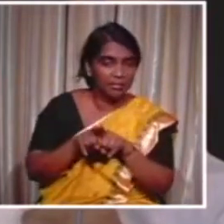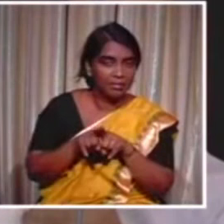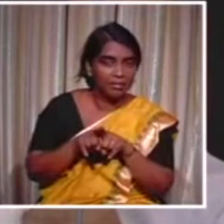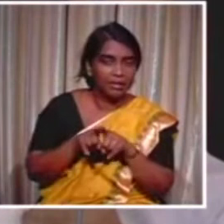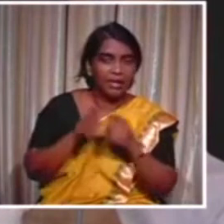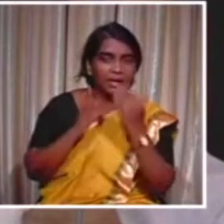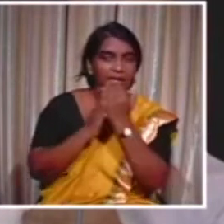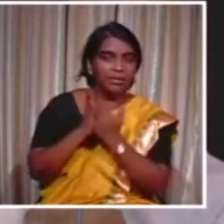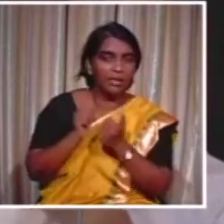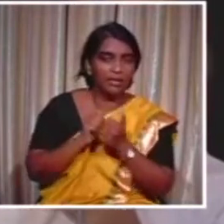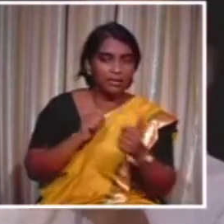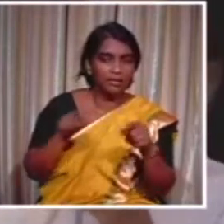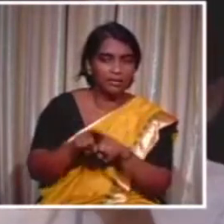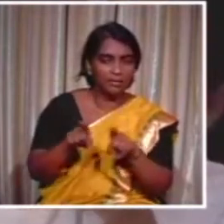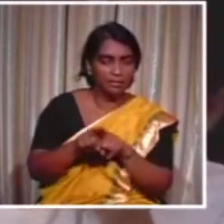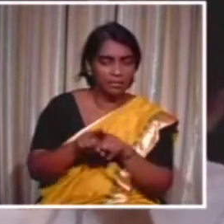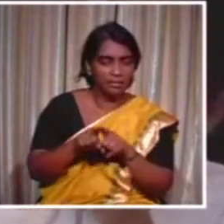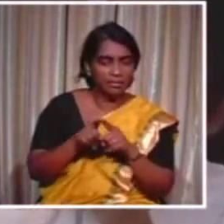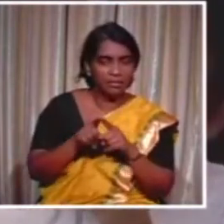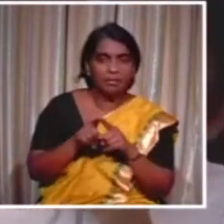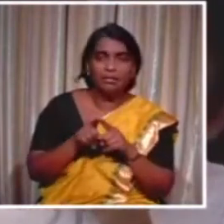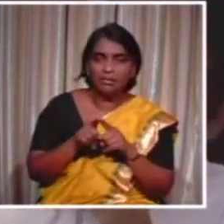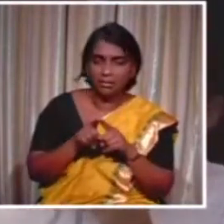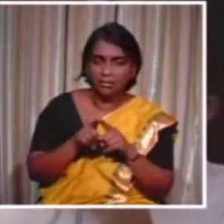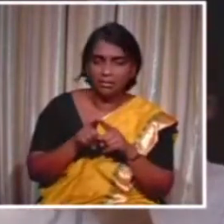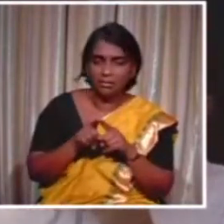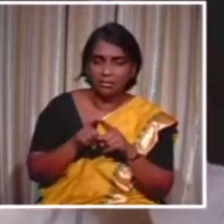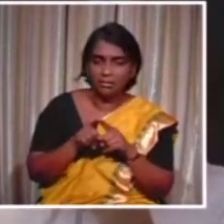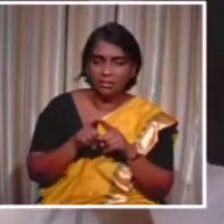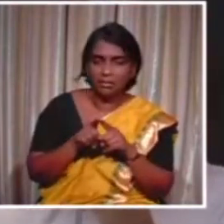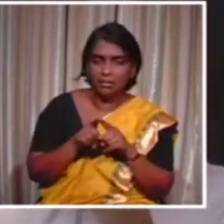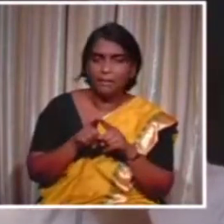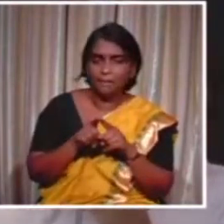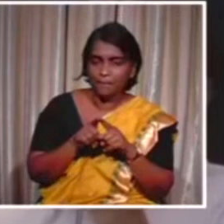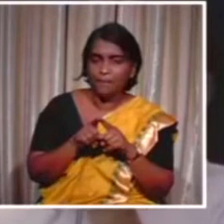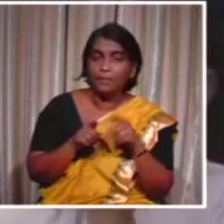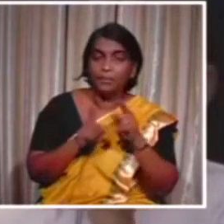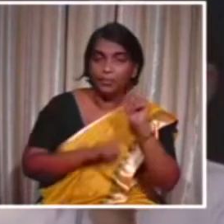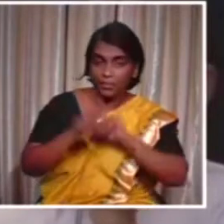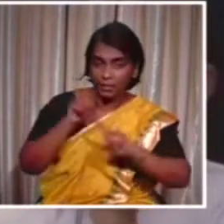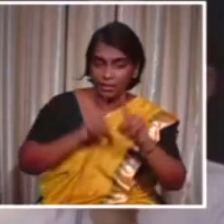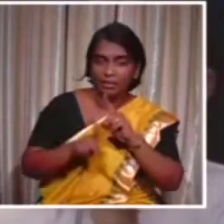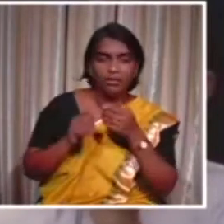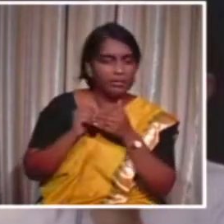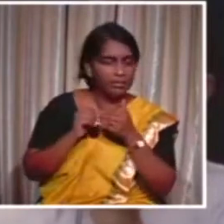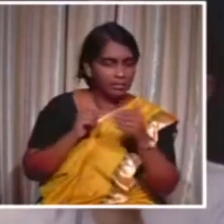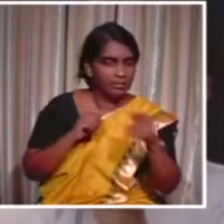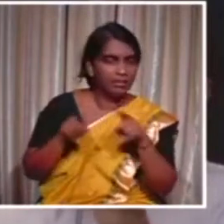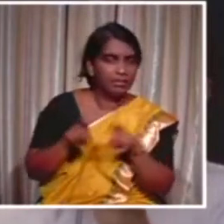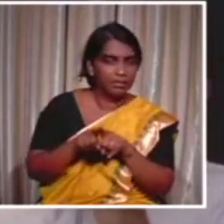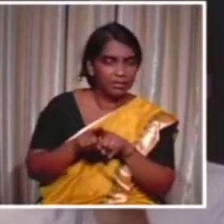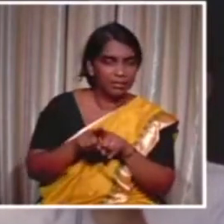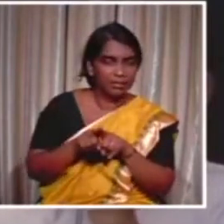ධූරය හිස් වුණා. ජනාධිපති ධූරය හිස් වෙනකොට මේ අපි ඉන්න පාර්ලිමේන්තුව ඇතුළේ ව්‍යවස්ථානුකූලව මොකද්ද අපිට